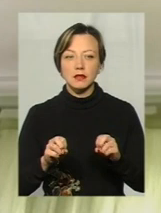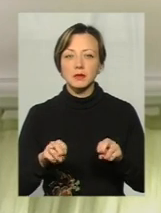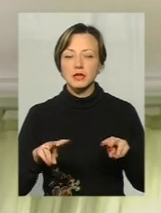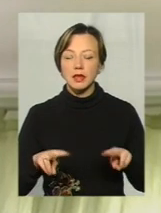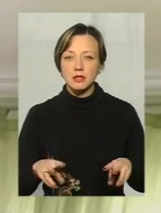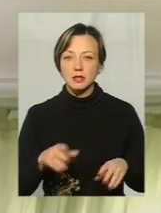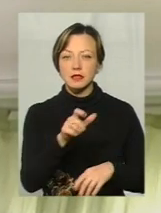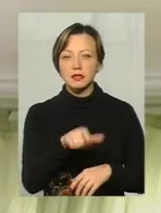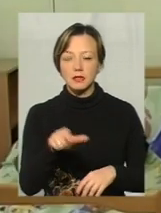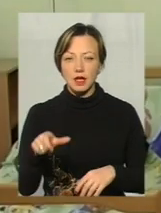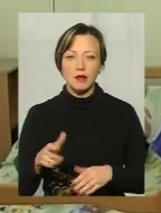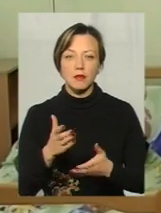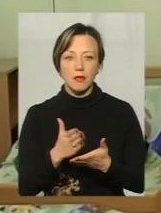які